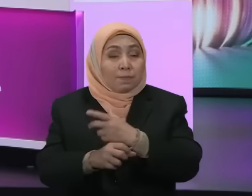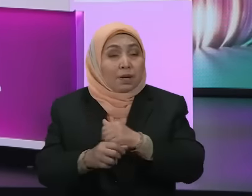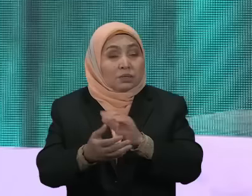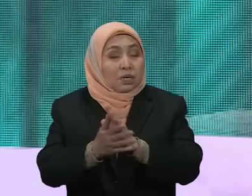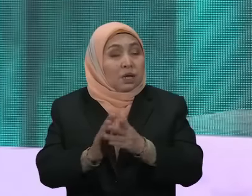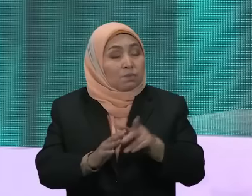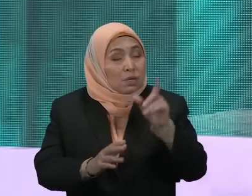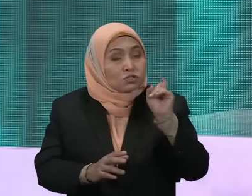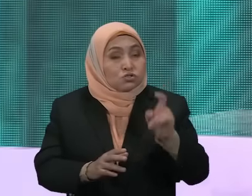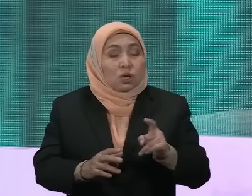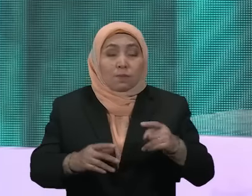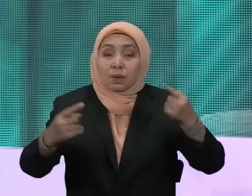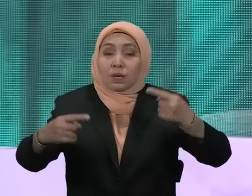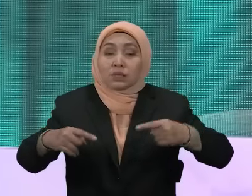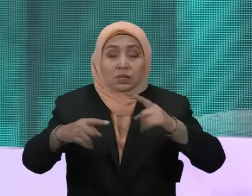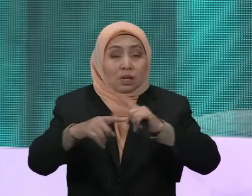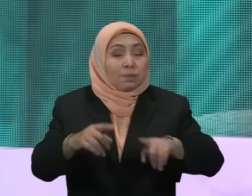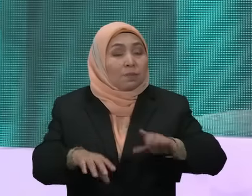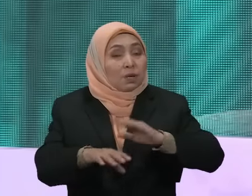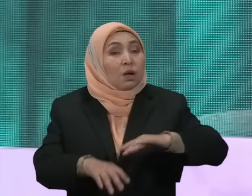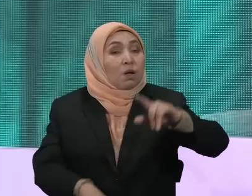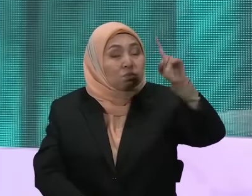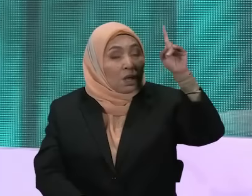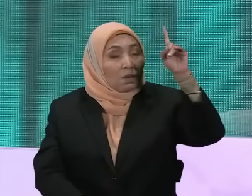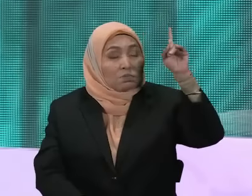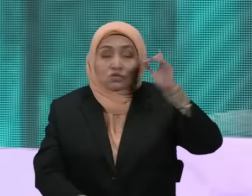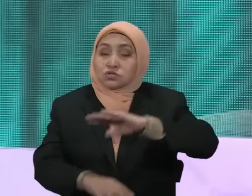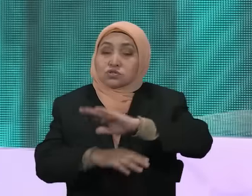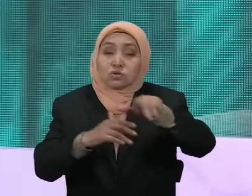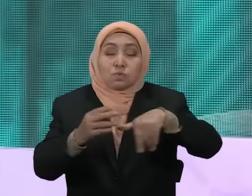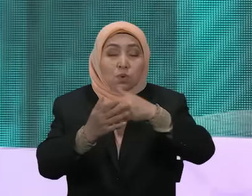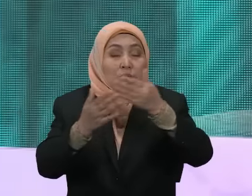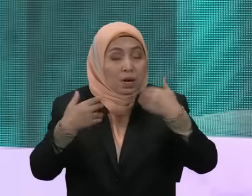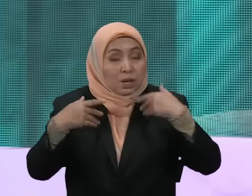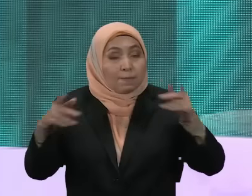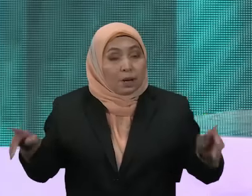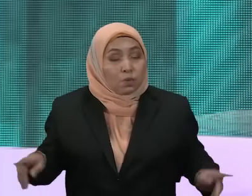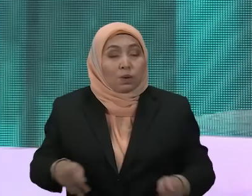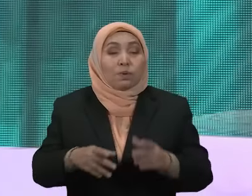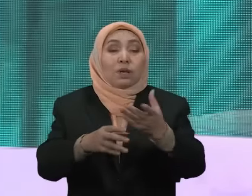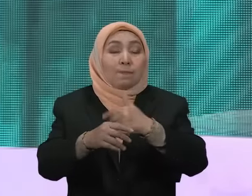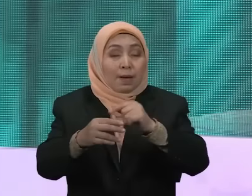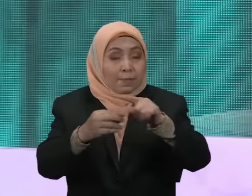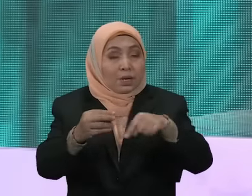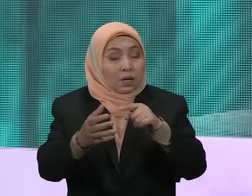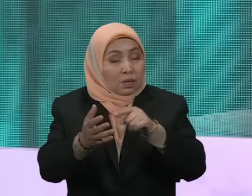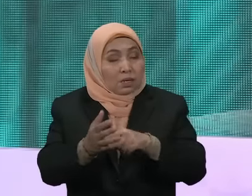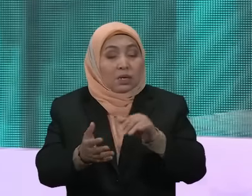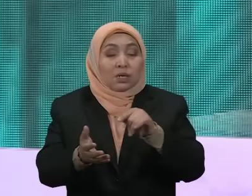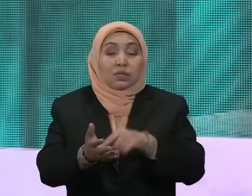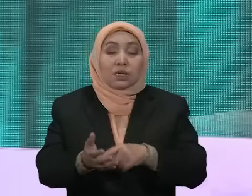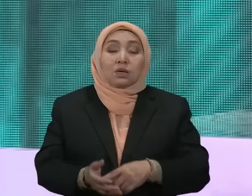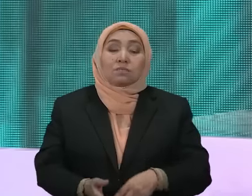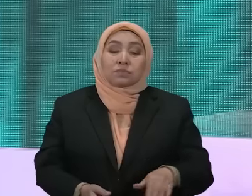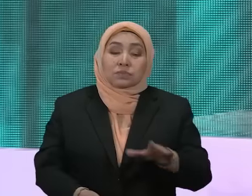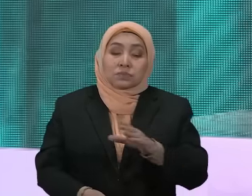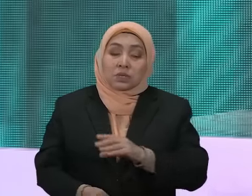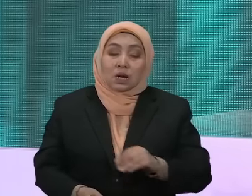Kena berentap. Tetapi di sisi Allah, semua orang ada peluang untuk mendapat perkara ini. Wa ulaika